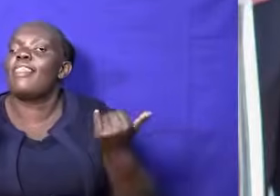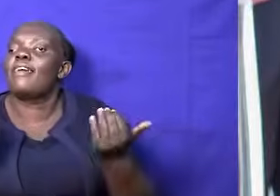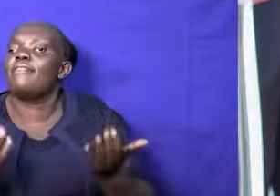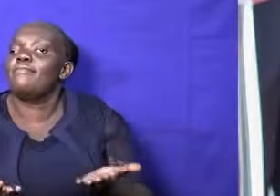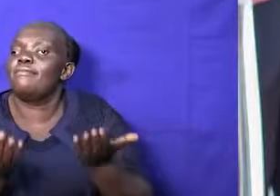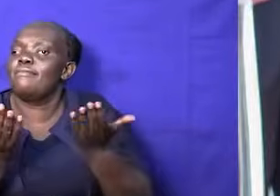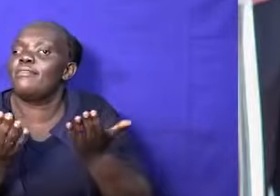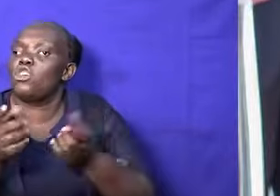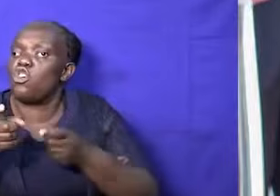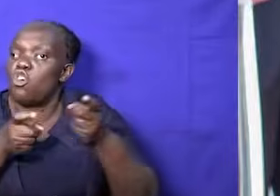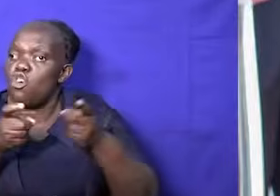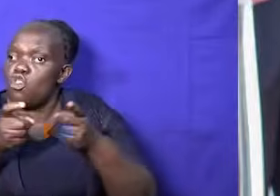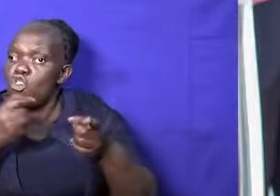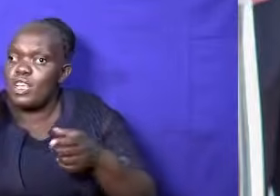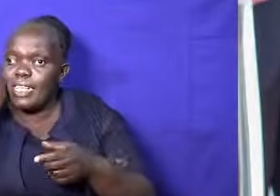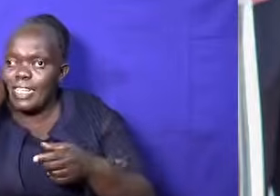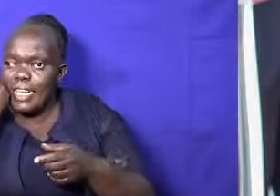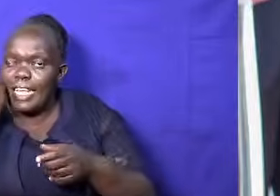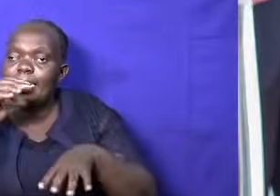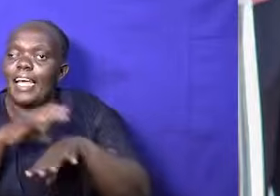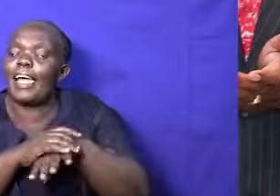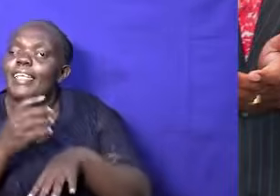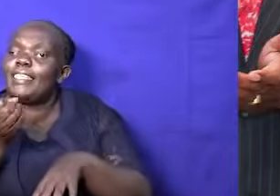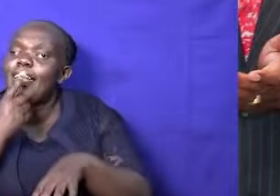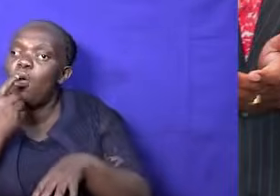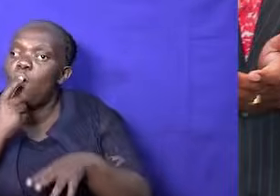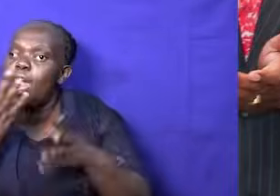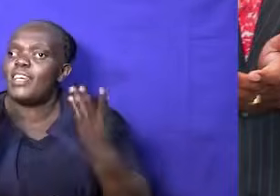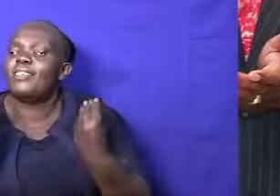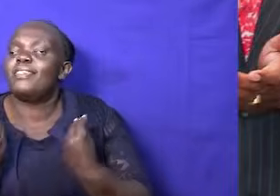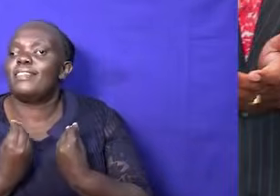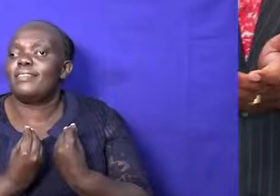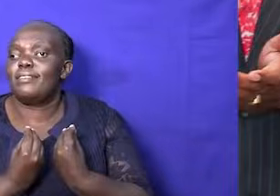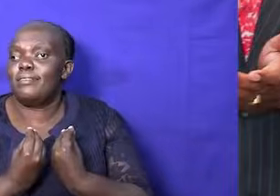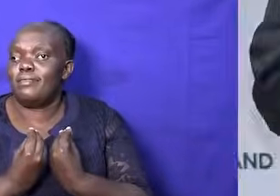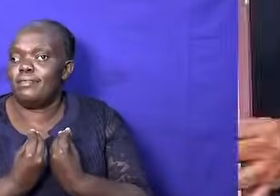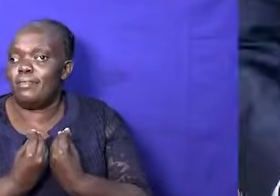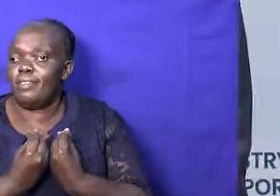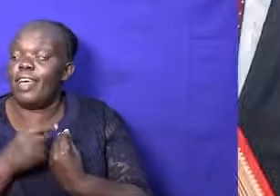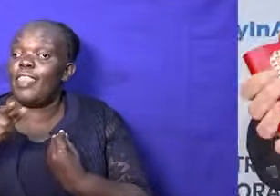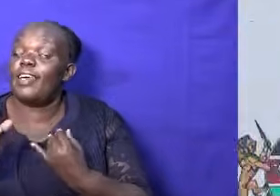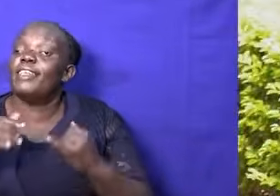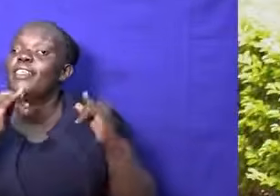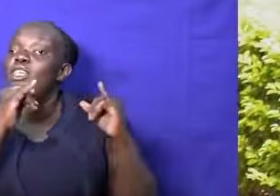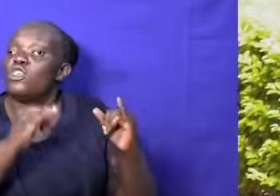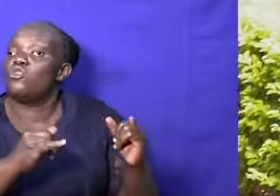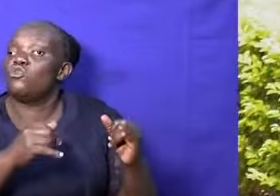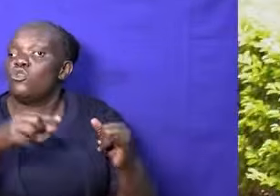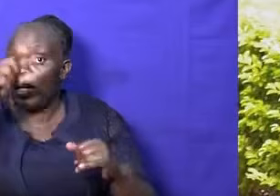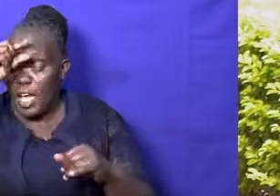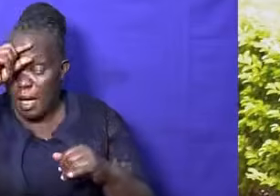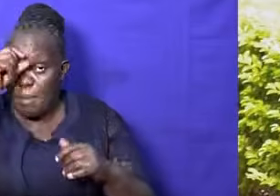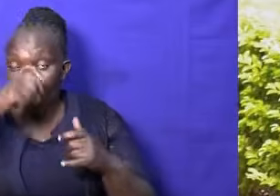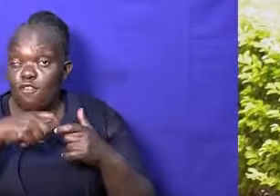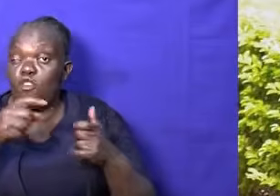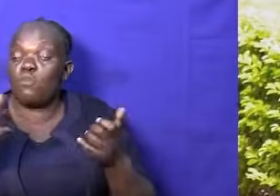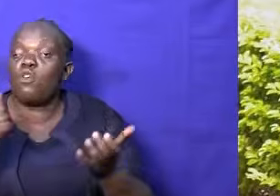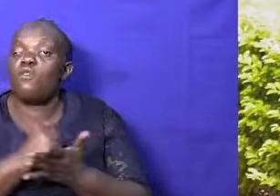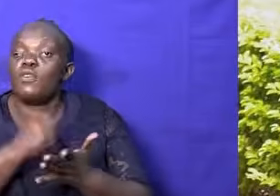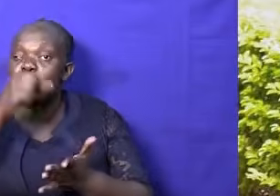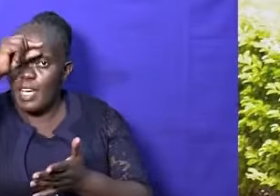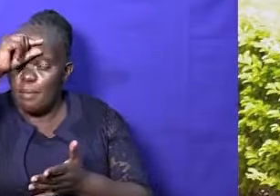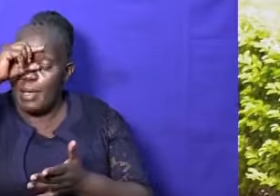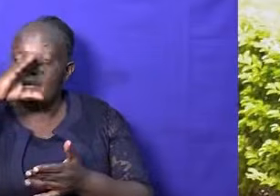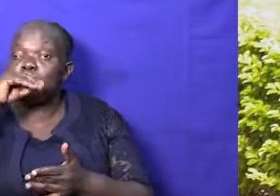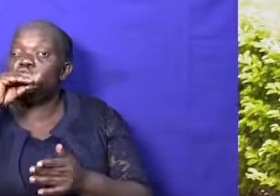kuboresha udhibiti wa magonjwa na upatikanaji wa dawa. Hiyo ndiyo taarifa ya serikali kutoka